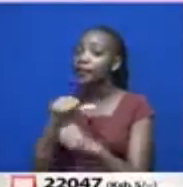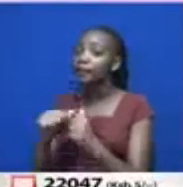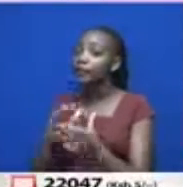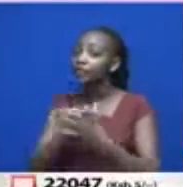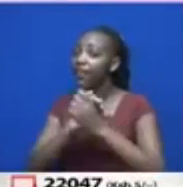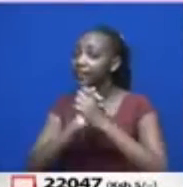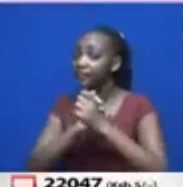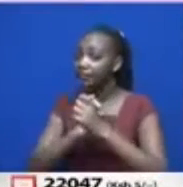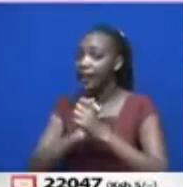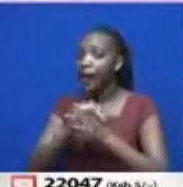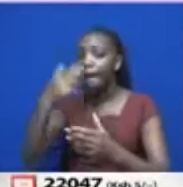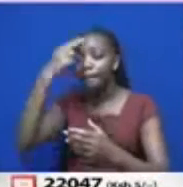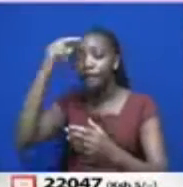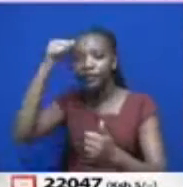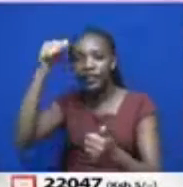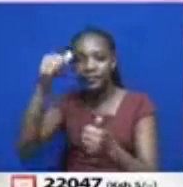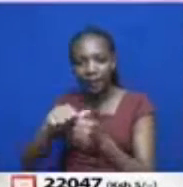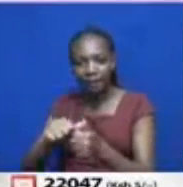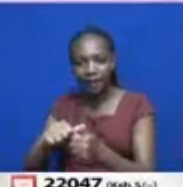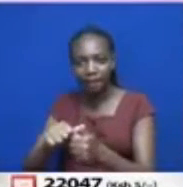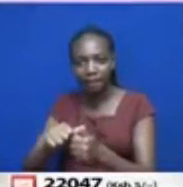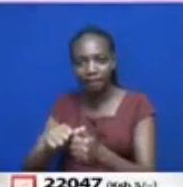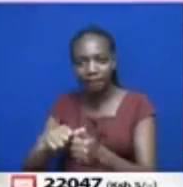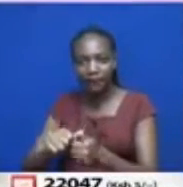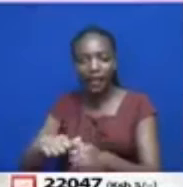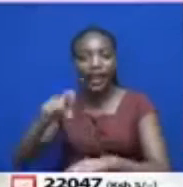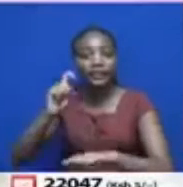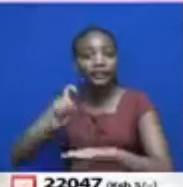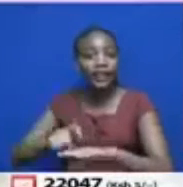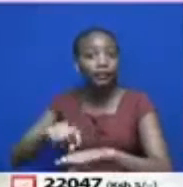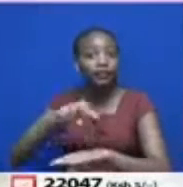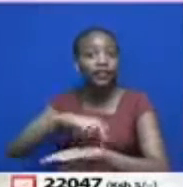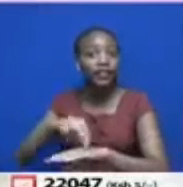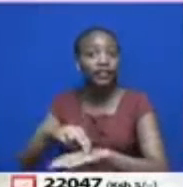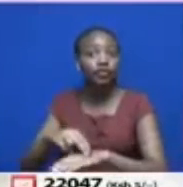sababu utakumbuka kwamba hata wakati wa National Accord and Reconciliation Act,